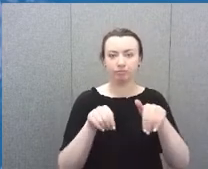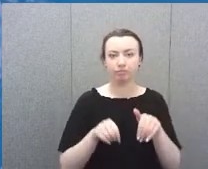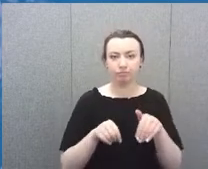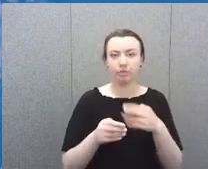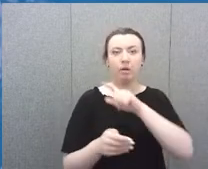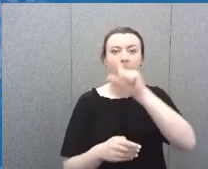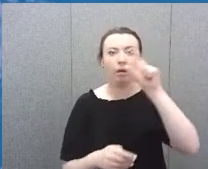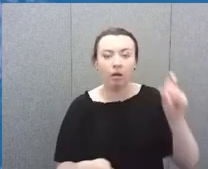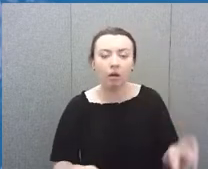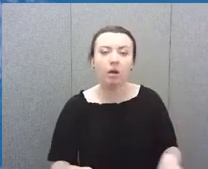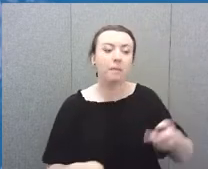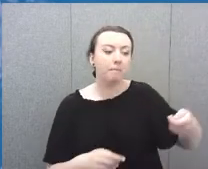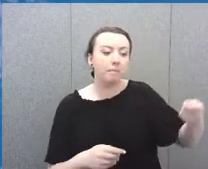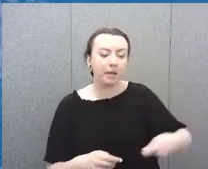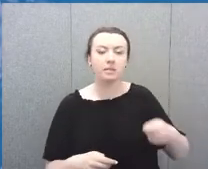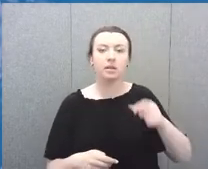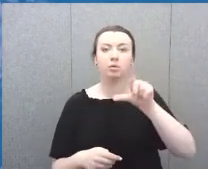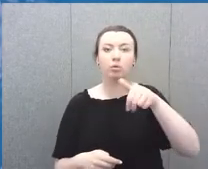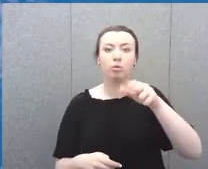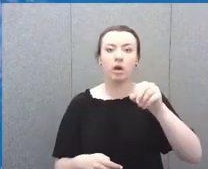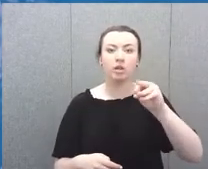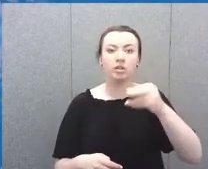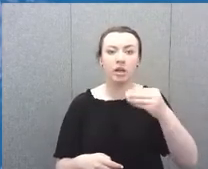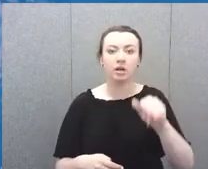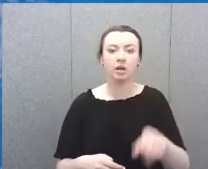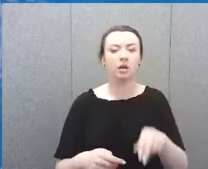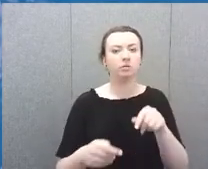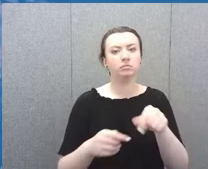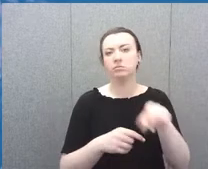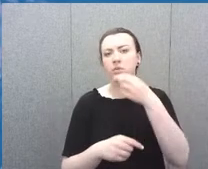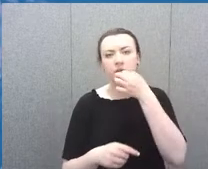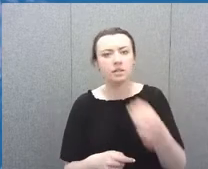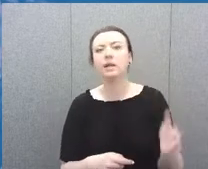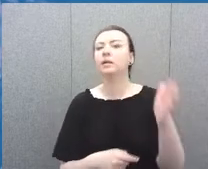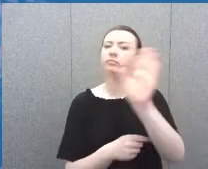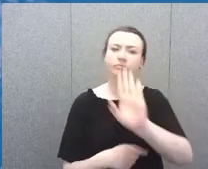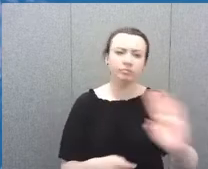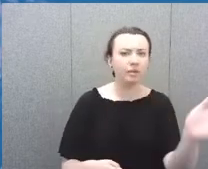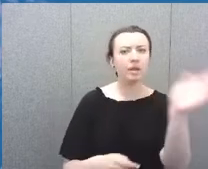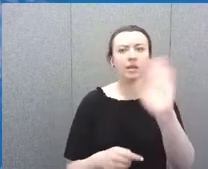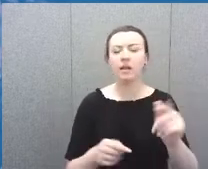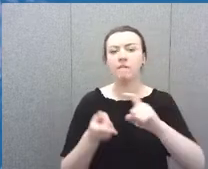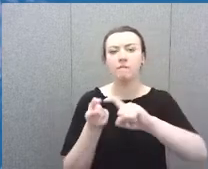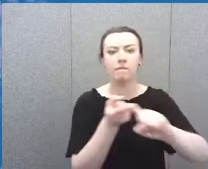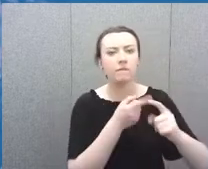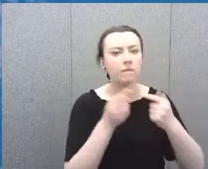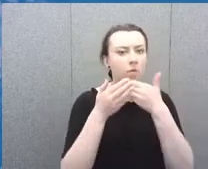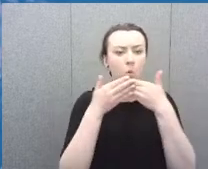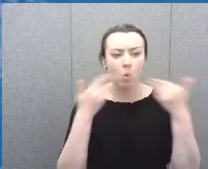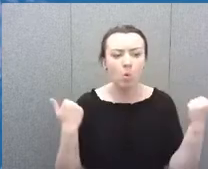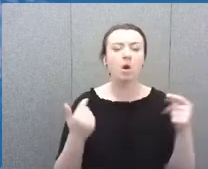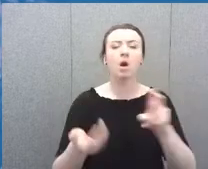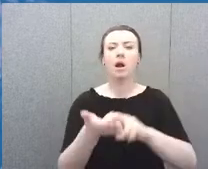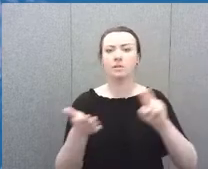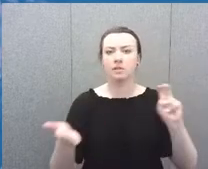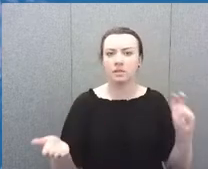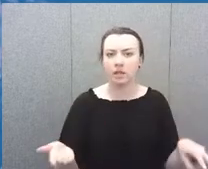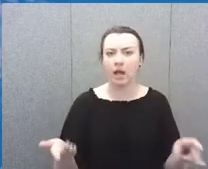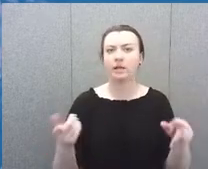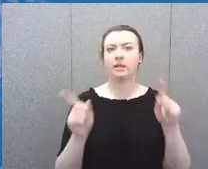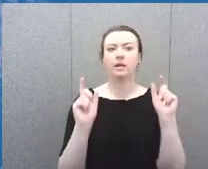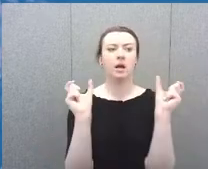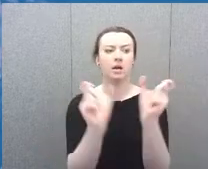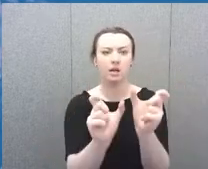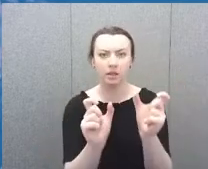а президент просто говорил, что вируса не существует, что карантина не нужно